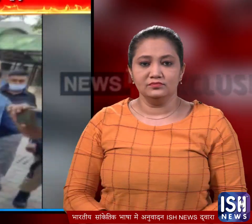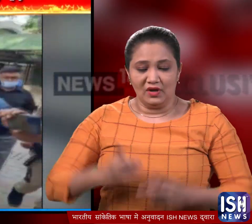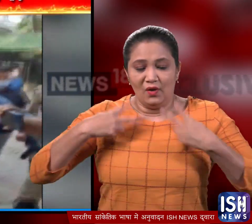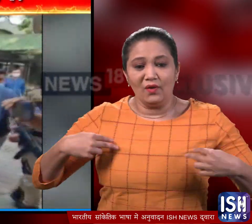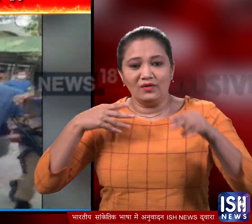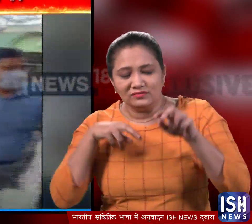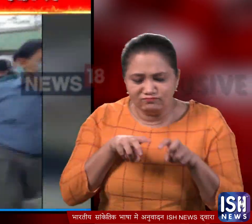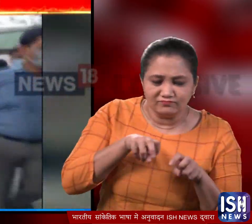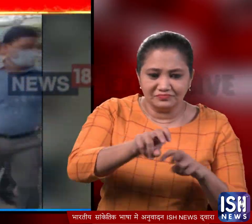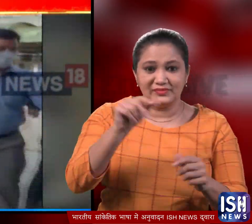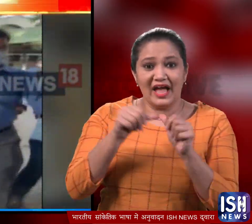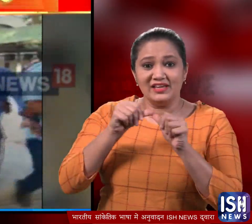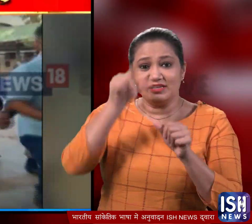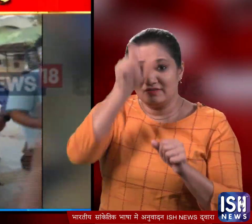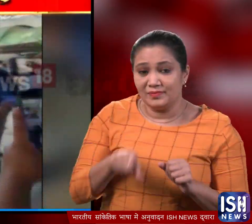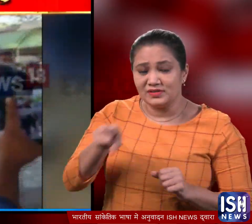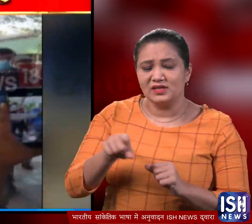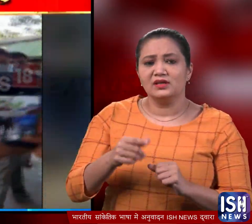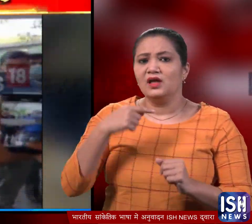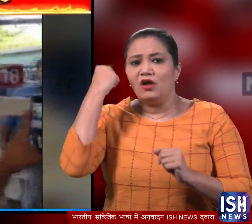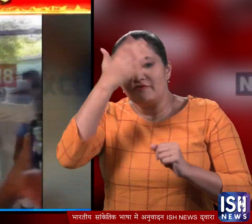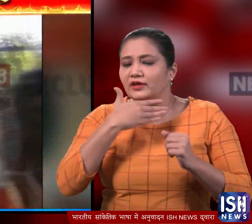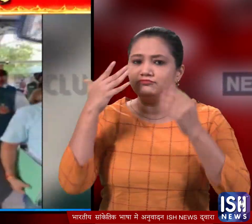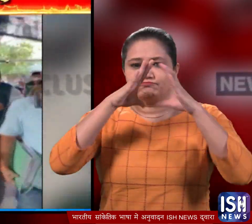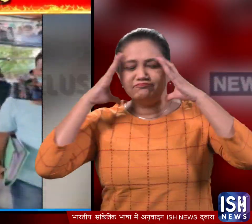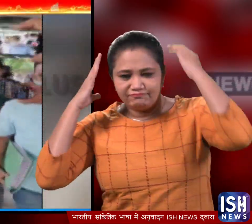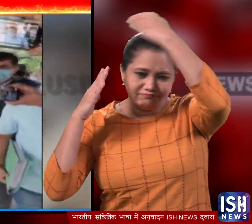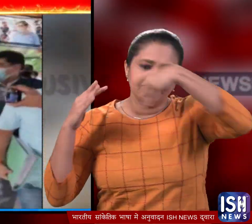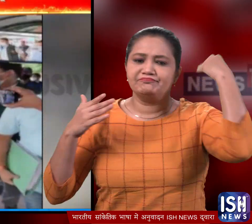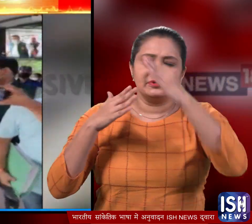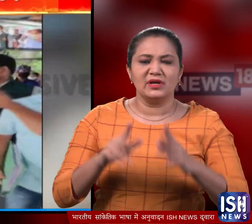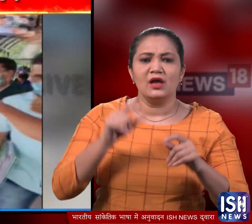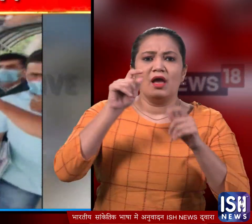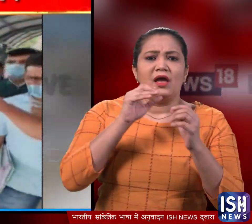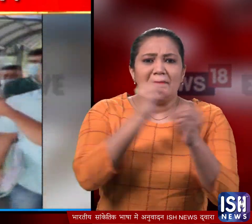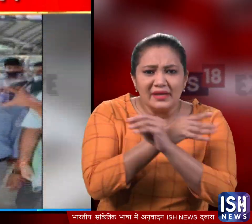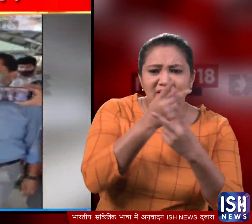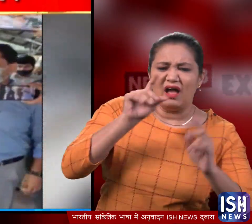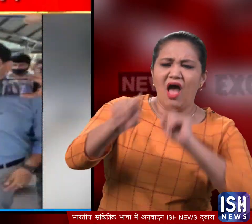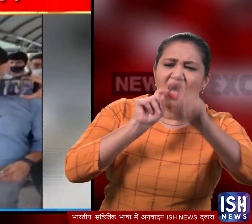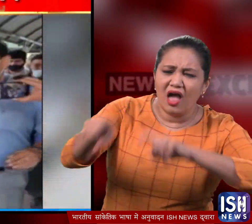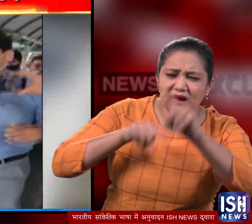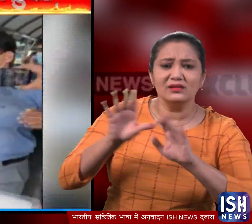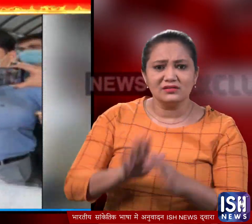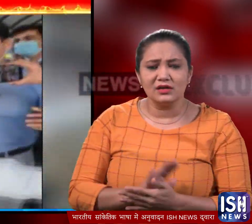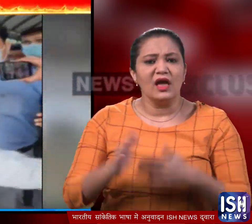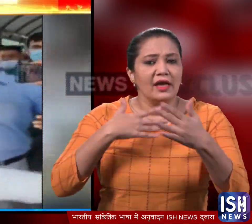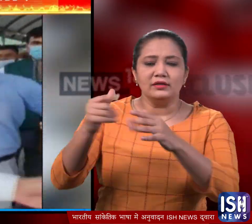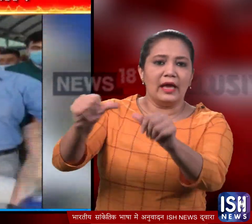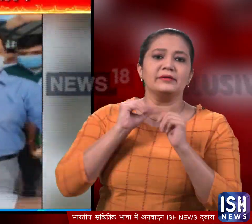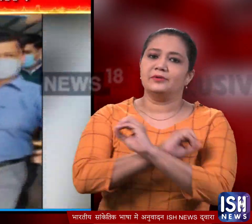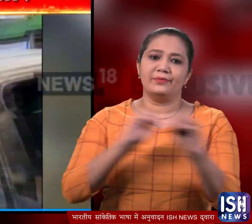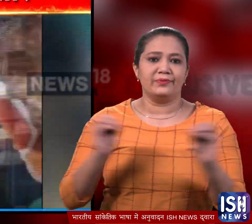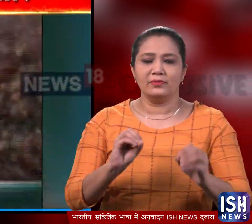अदालत में ले जाते समय अशरफ नाम के संदिग्ध आतंकी का चेहरा ढका रहा। मीडिया के लोग चीख कर उससे सवाल भी पूछते रहे, लेकिन किसी सवाल